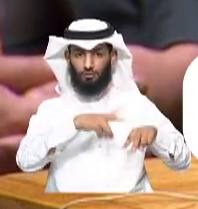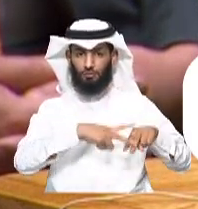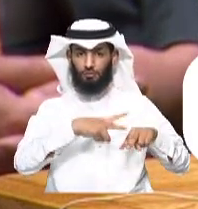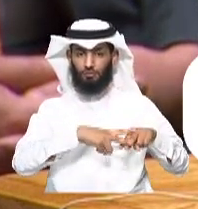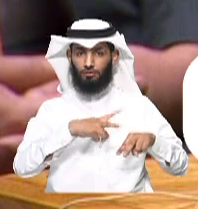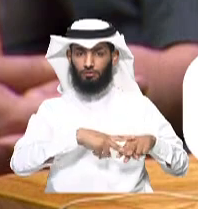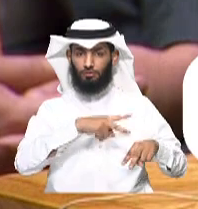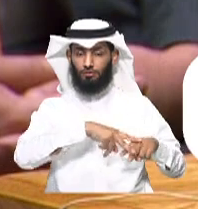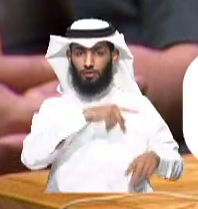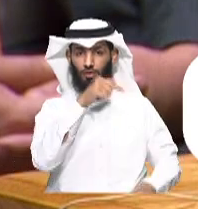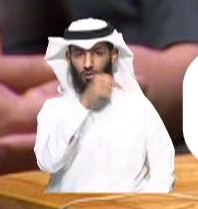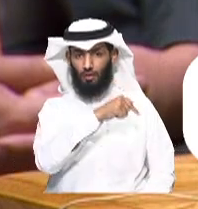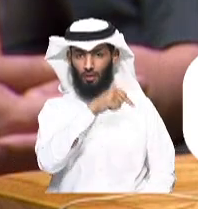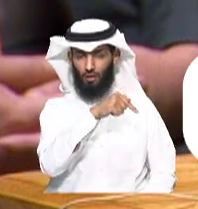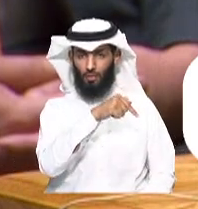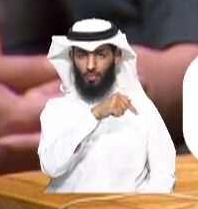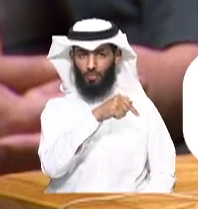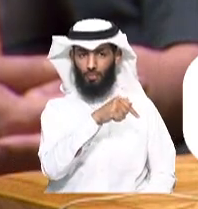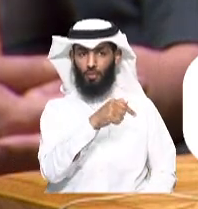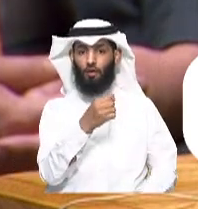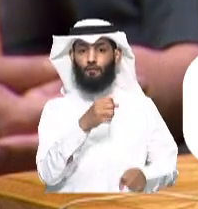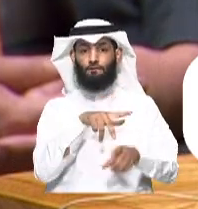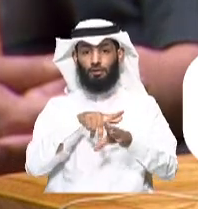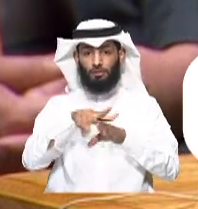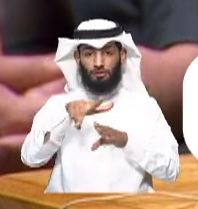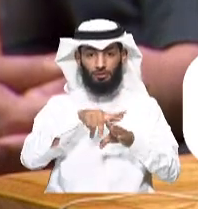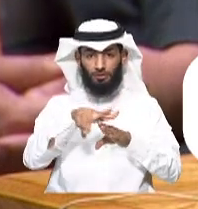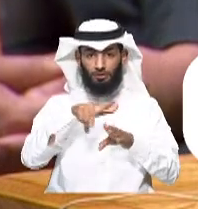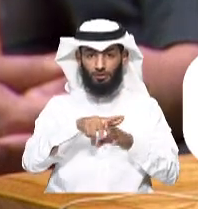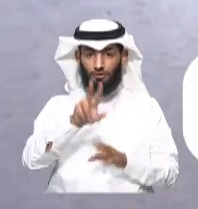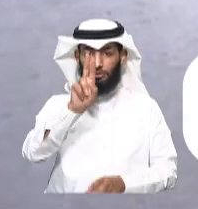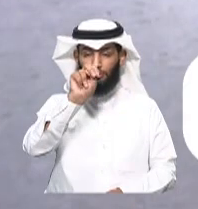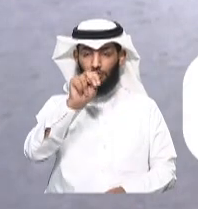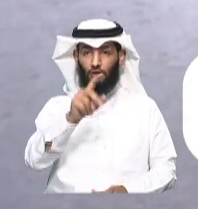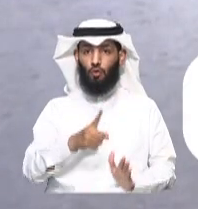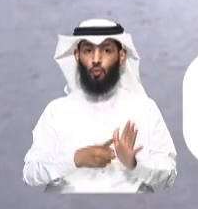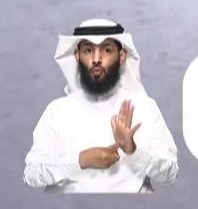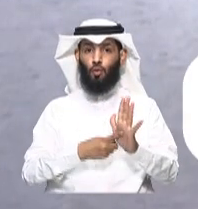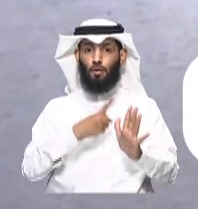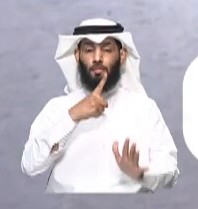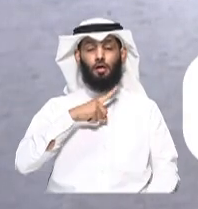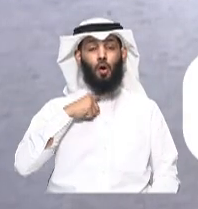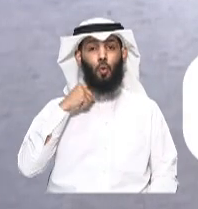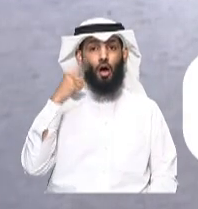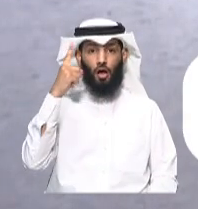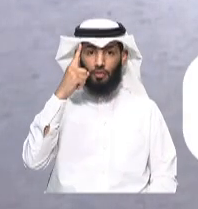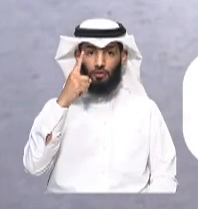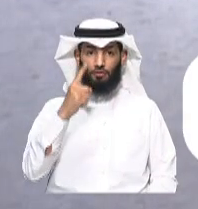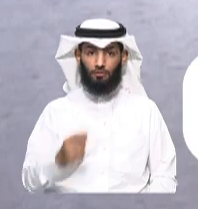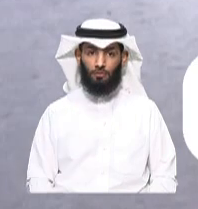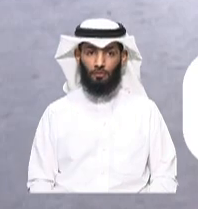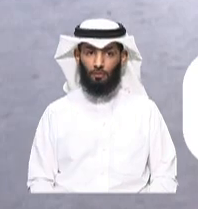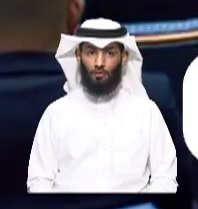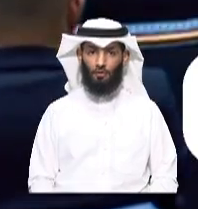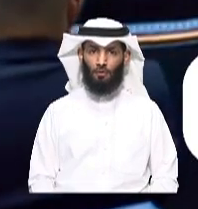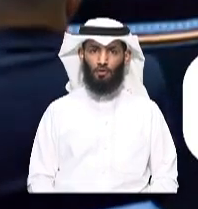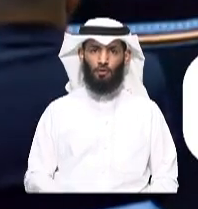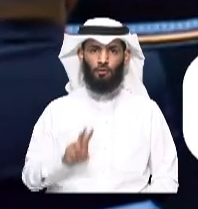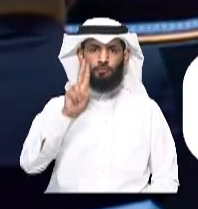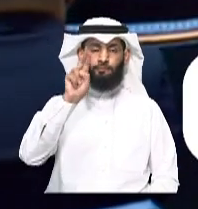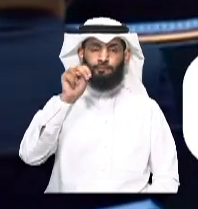بالاحتلال حيال وكاله الانرو سابقه خطيره وقد اصدر مجلس الامن الدولي بيانا